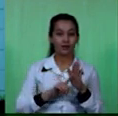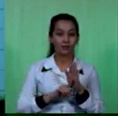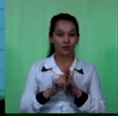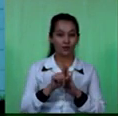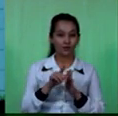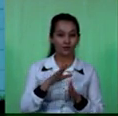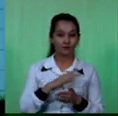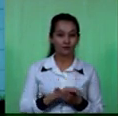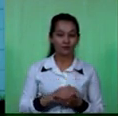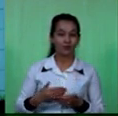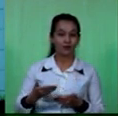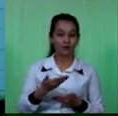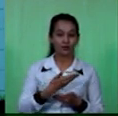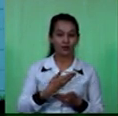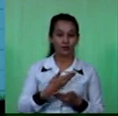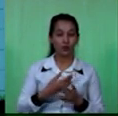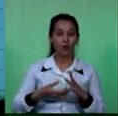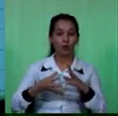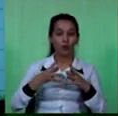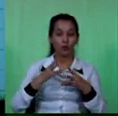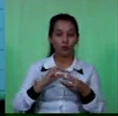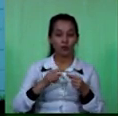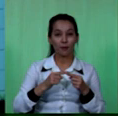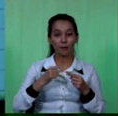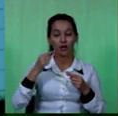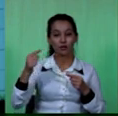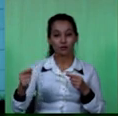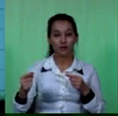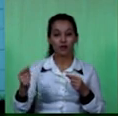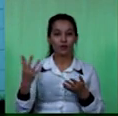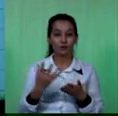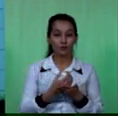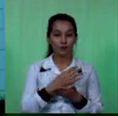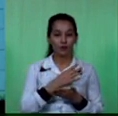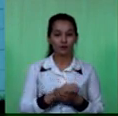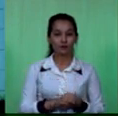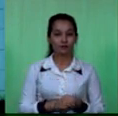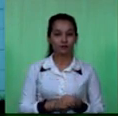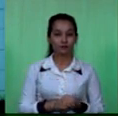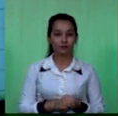harakatlanishdi. Biz umumiy bosib o'tgan masofani topib oldik.